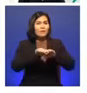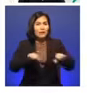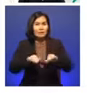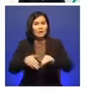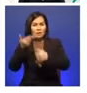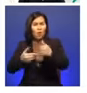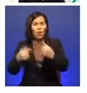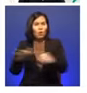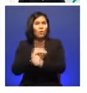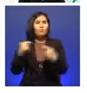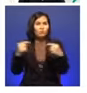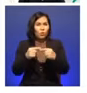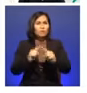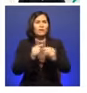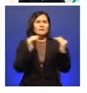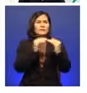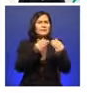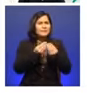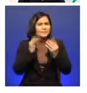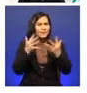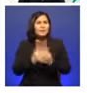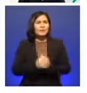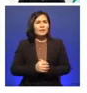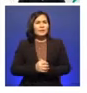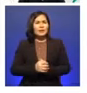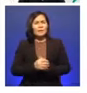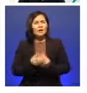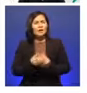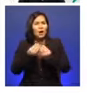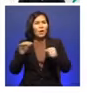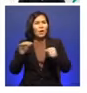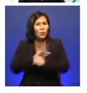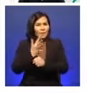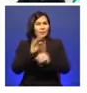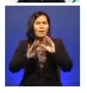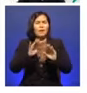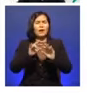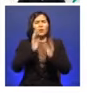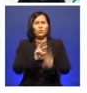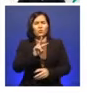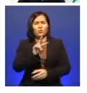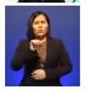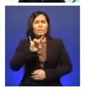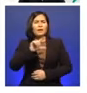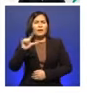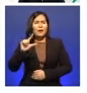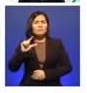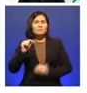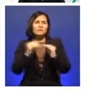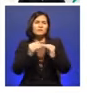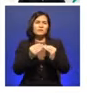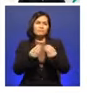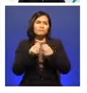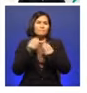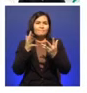ไม่ได้มีระบบทั่วหน้าก็จะเท่ากับ2เท่าทีเดียวจากเด็กเข้าถึงสิทธิ์คือ 2.8 ล้านคนนะฮะในจำนวนนี้ครับ